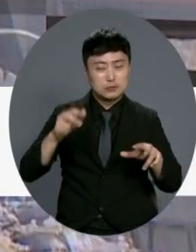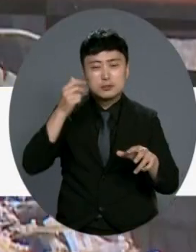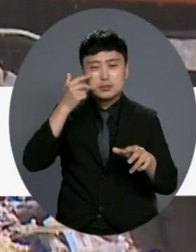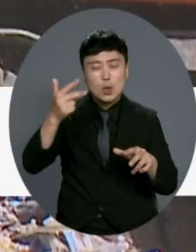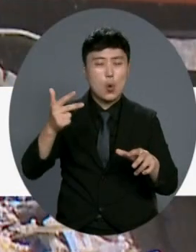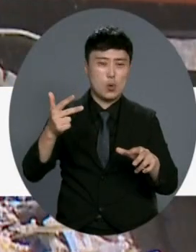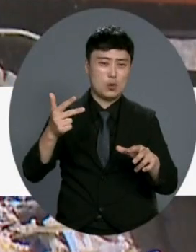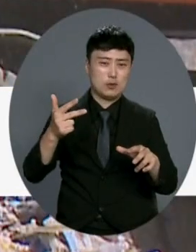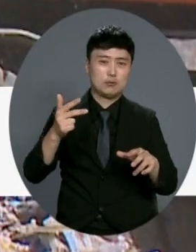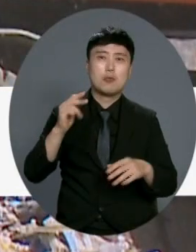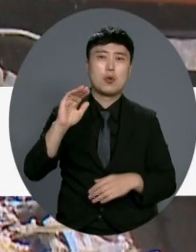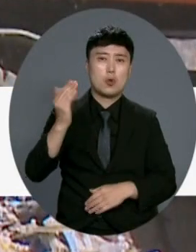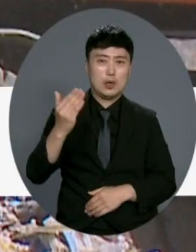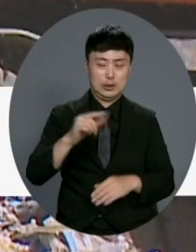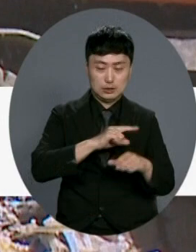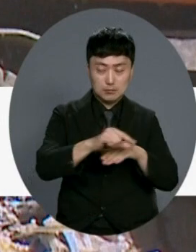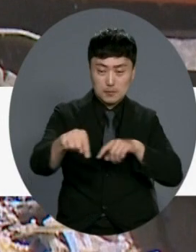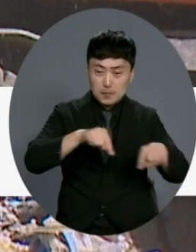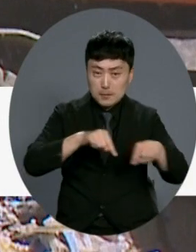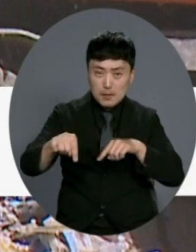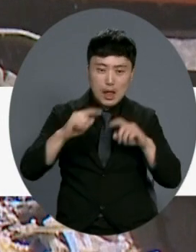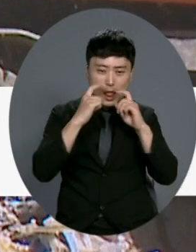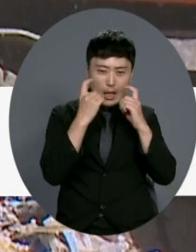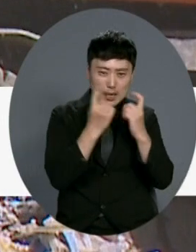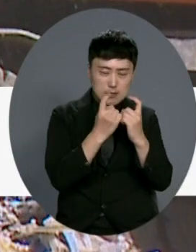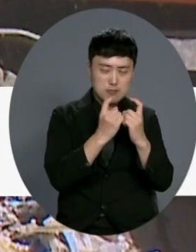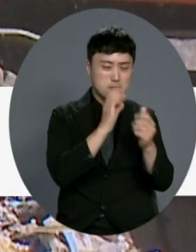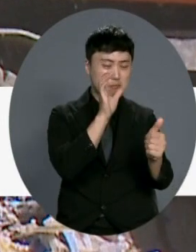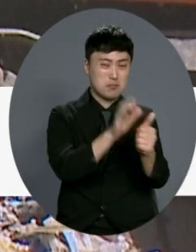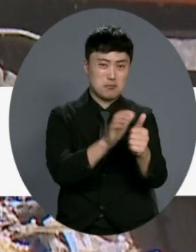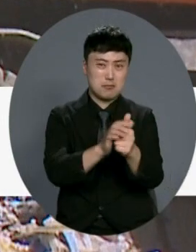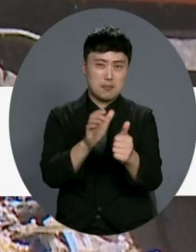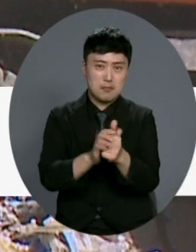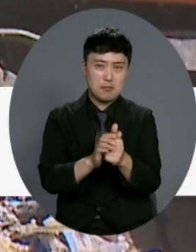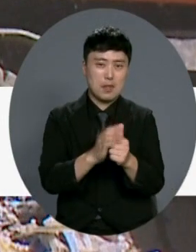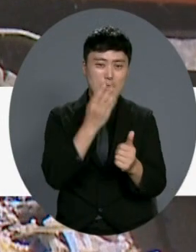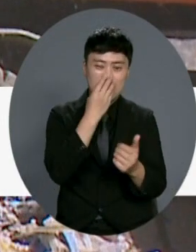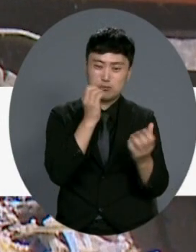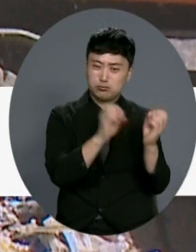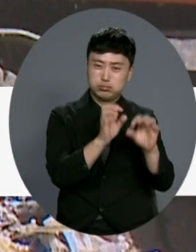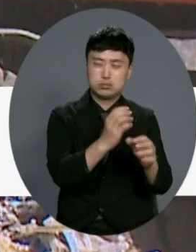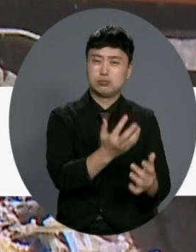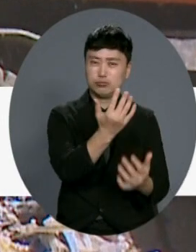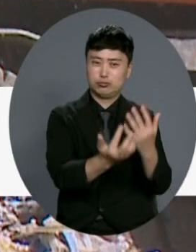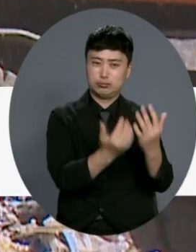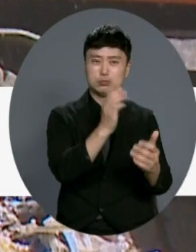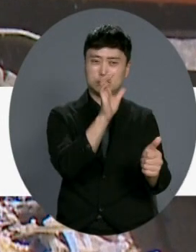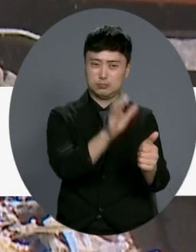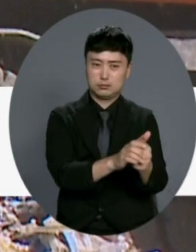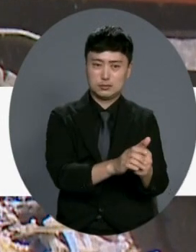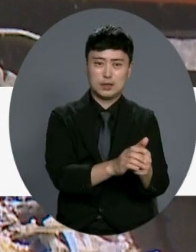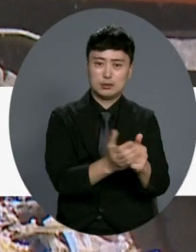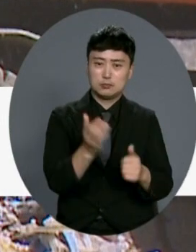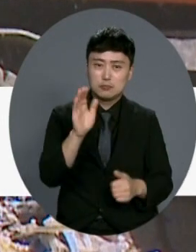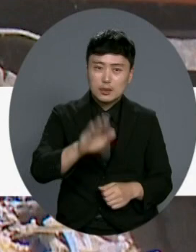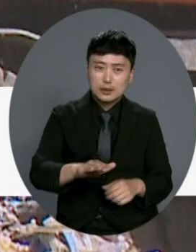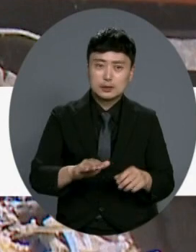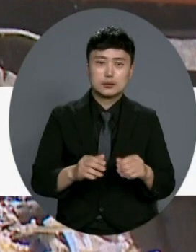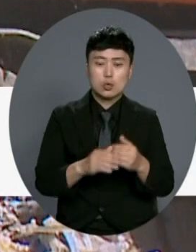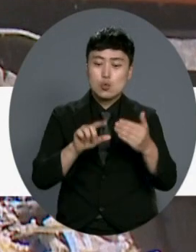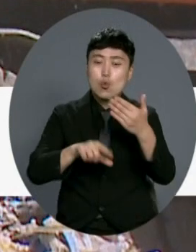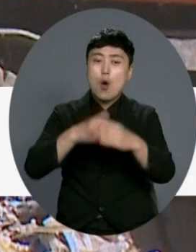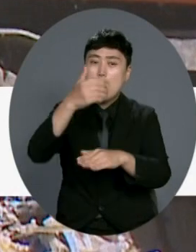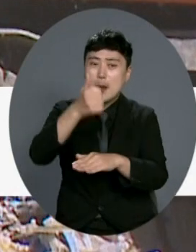흘렀습니다. 그동안 지자체들은 민간업체에 비용을 더 주고 쓰레기 소각을 맡겨왔습니다. 그런데 당초 이달